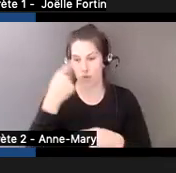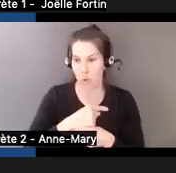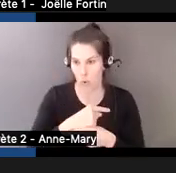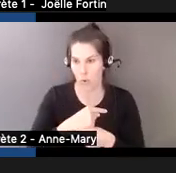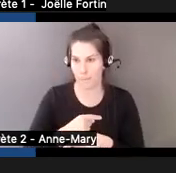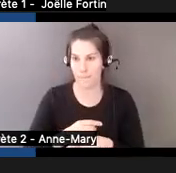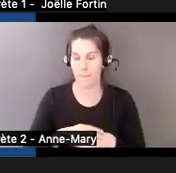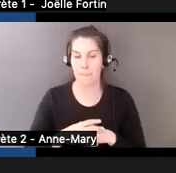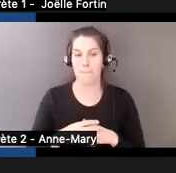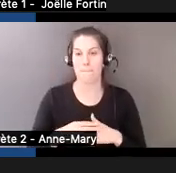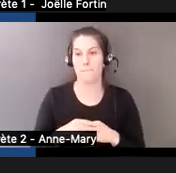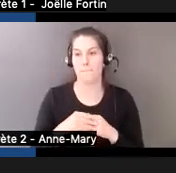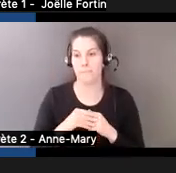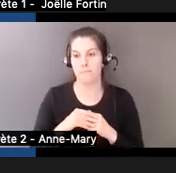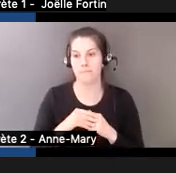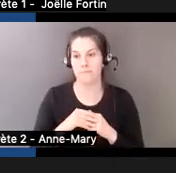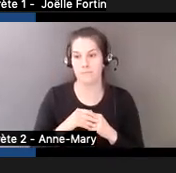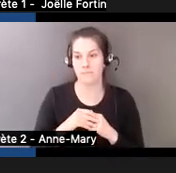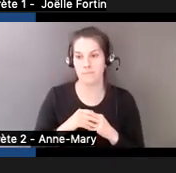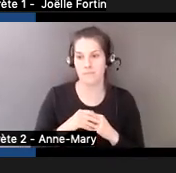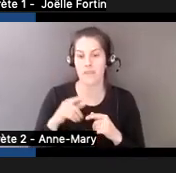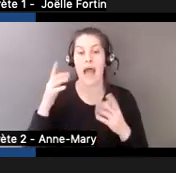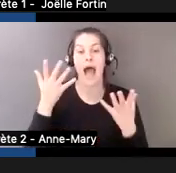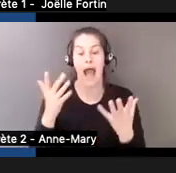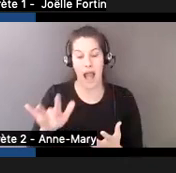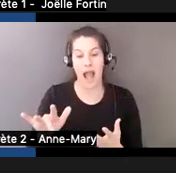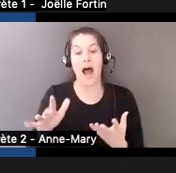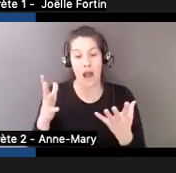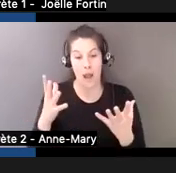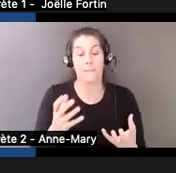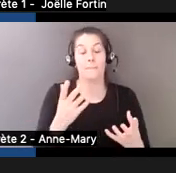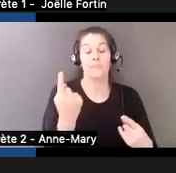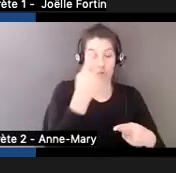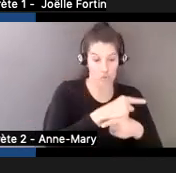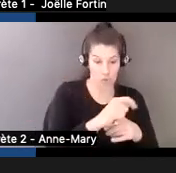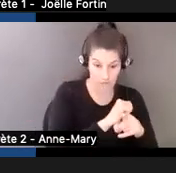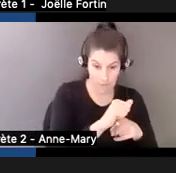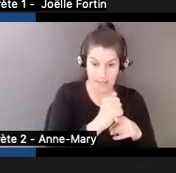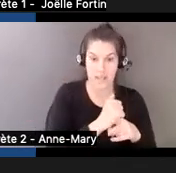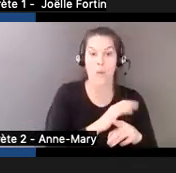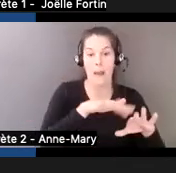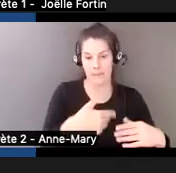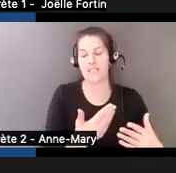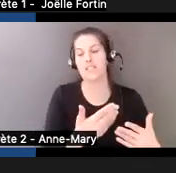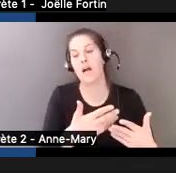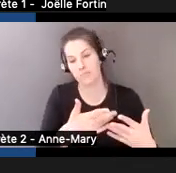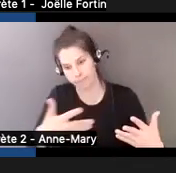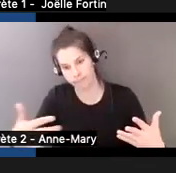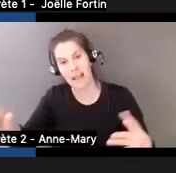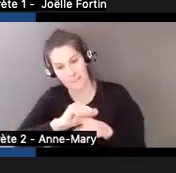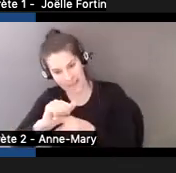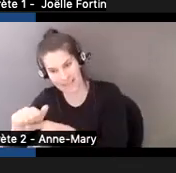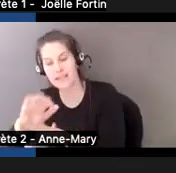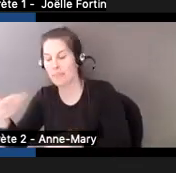prochain module, reviennent avec la pratique. D'accord? Je mets beaucoup d'accent sur ça. Quand je vais en présentiel, c'est